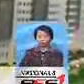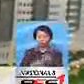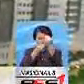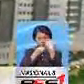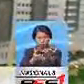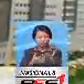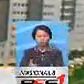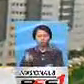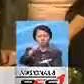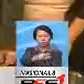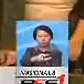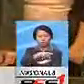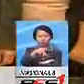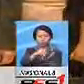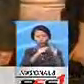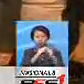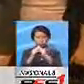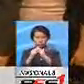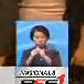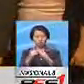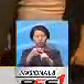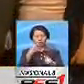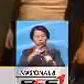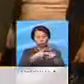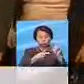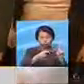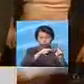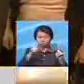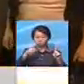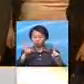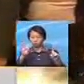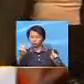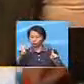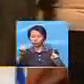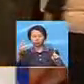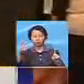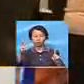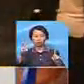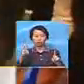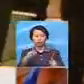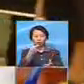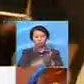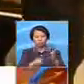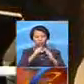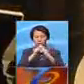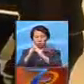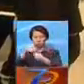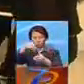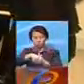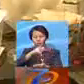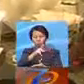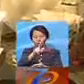mengumumkan laporan Pusat Harta Tanah Negara daripada Januari hingga September 2016, pasaran harta kediaman di Kuala